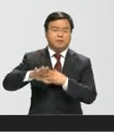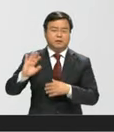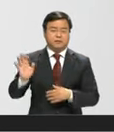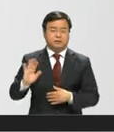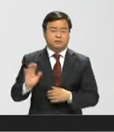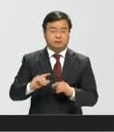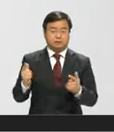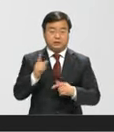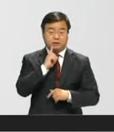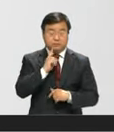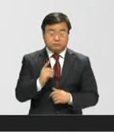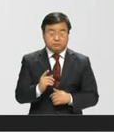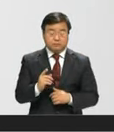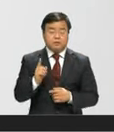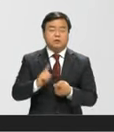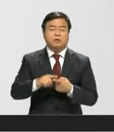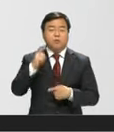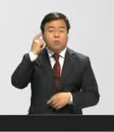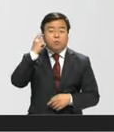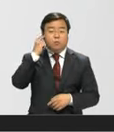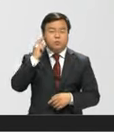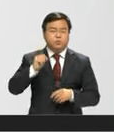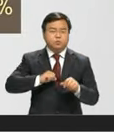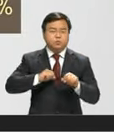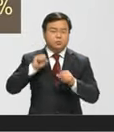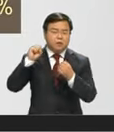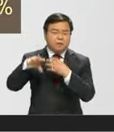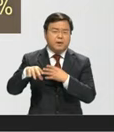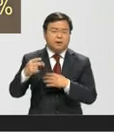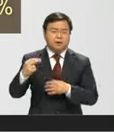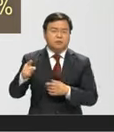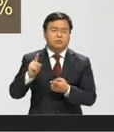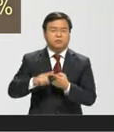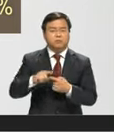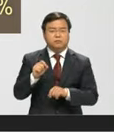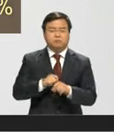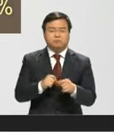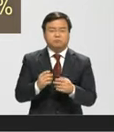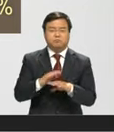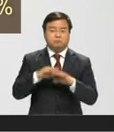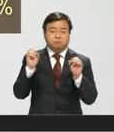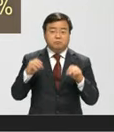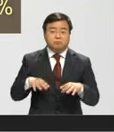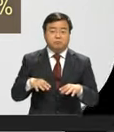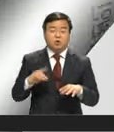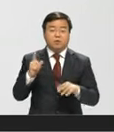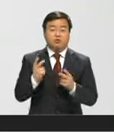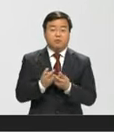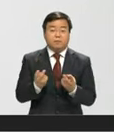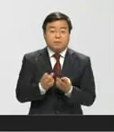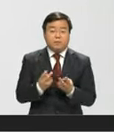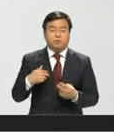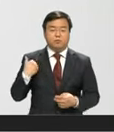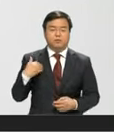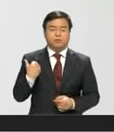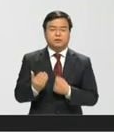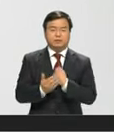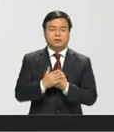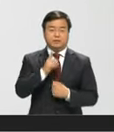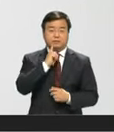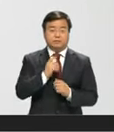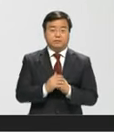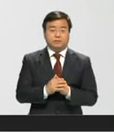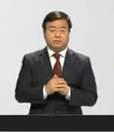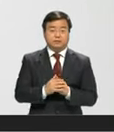답했는데, 대응을 해도 별 소용이 없어서거나 어떻게 대응할지 모른다는 게 이유였습니다. 특히